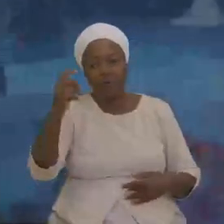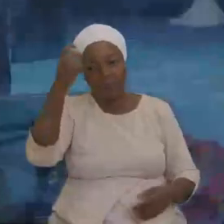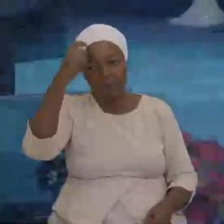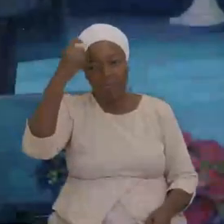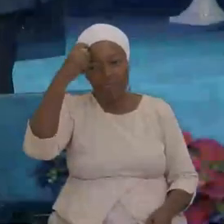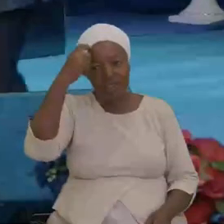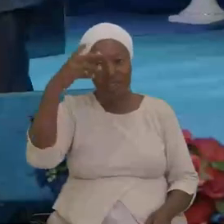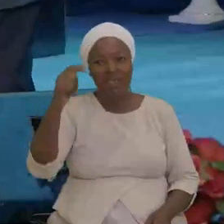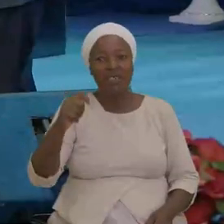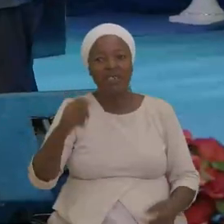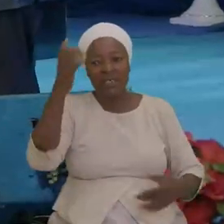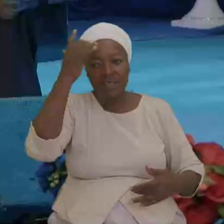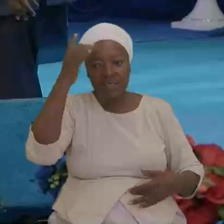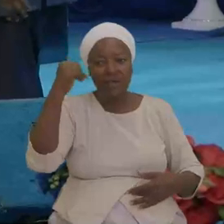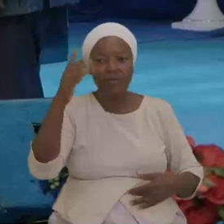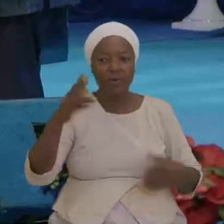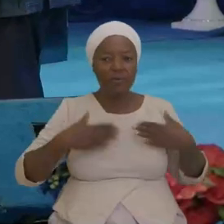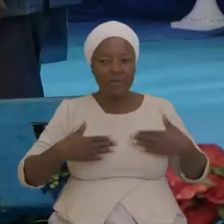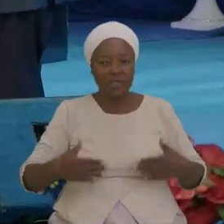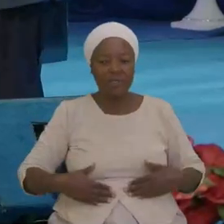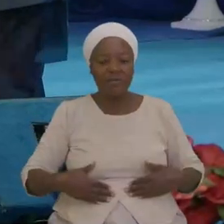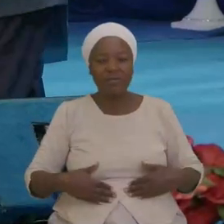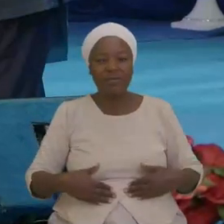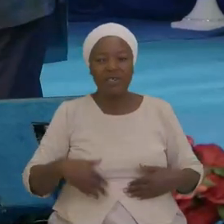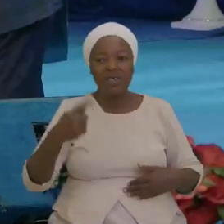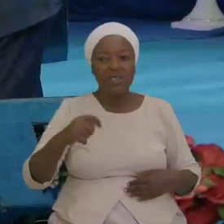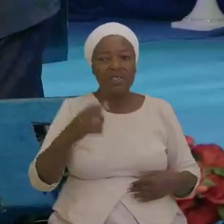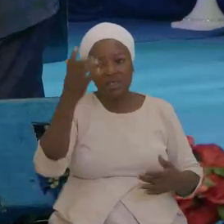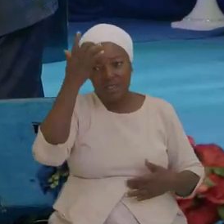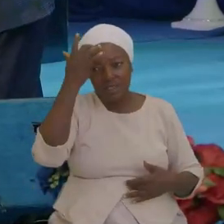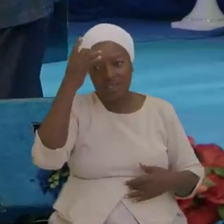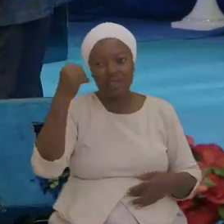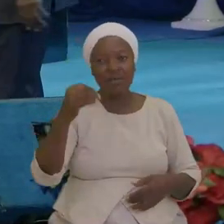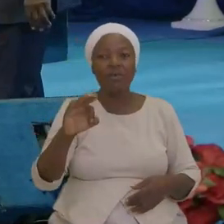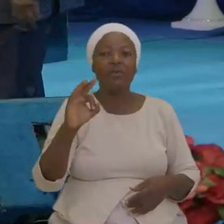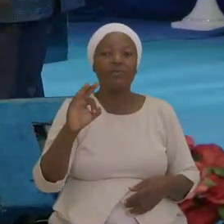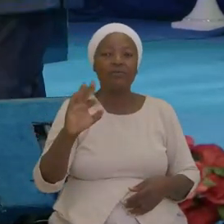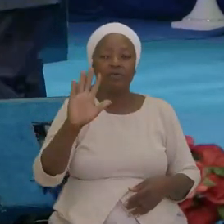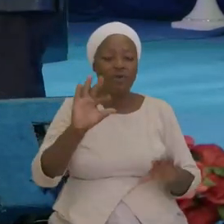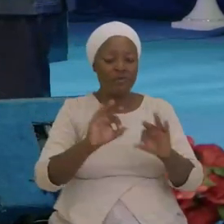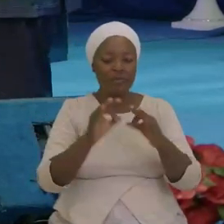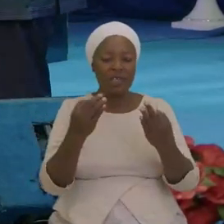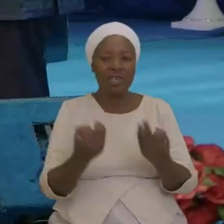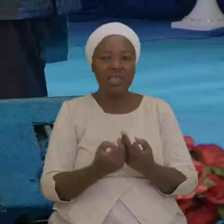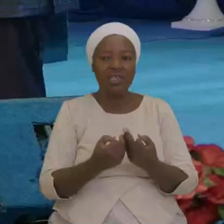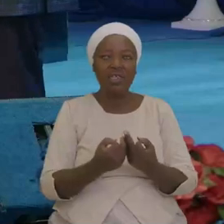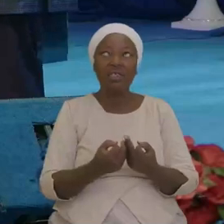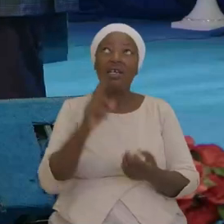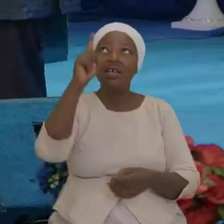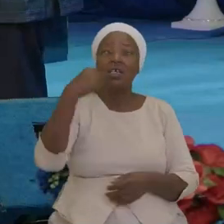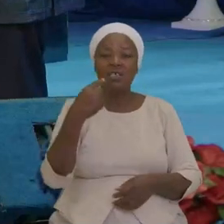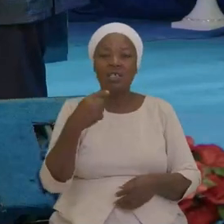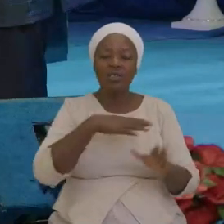ton esprit, la maladie de ton corps, la maladie de ta famille. Il